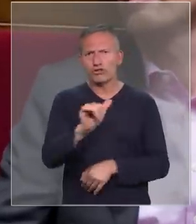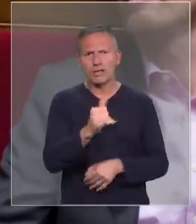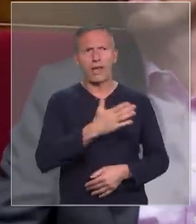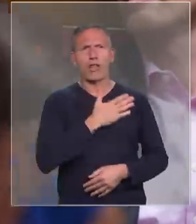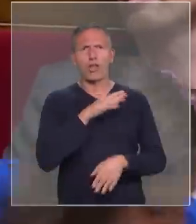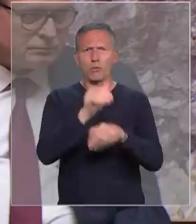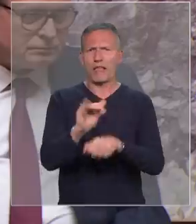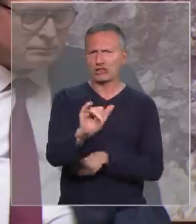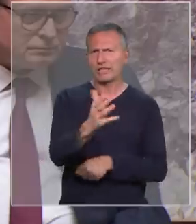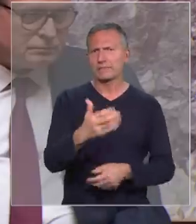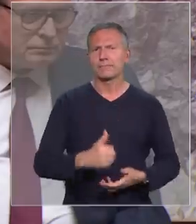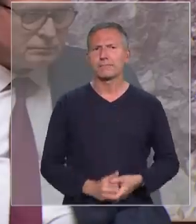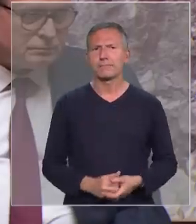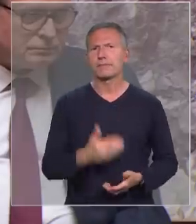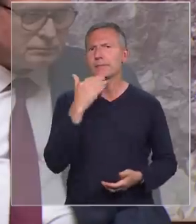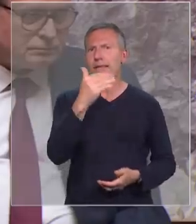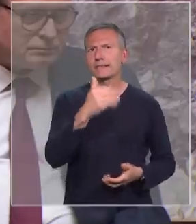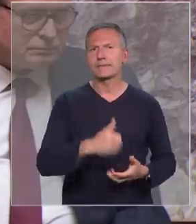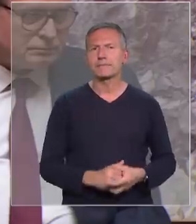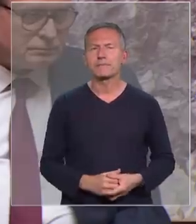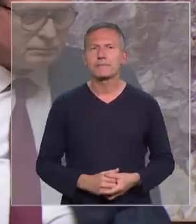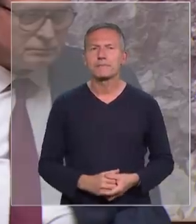faveurs. Je vous remercie, Monsieur